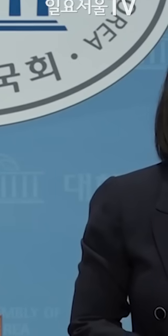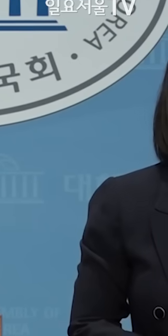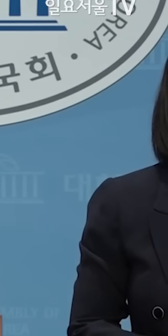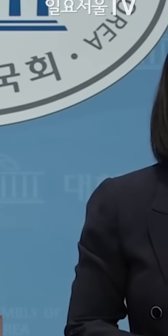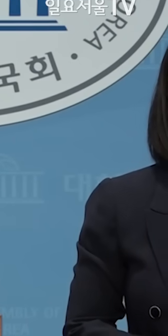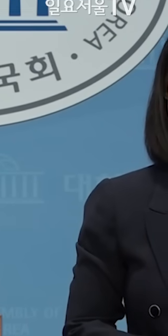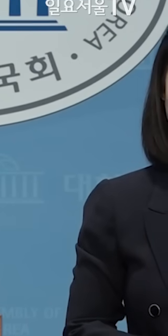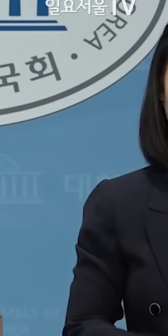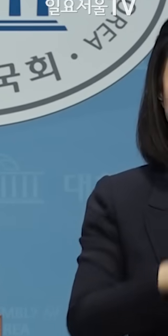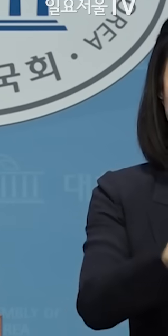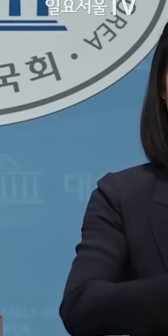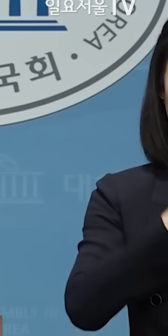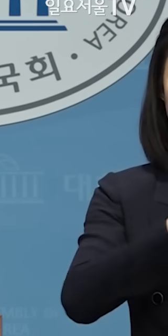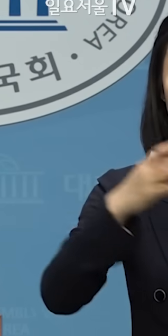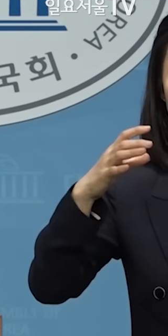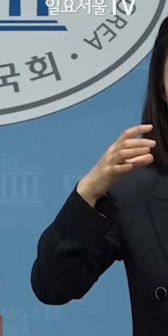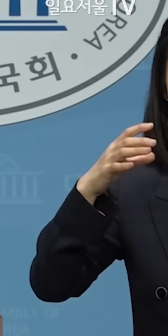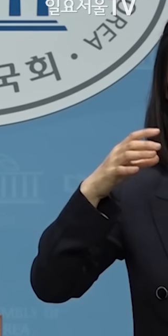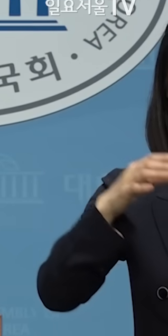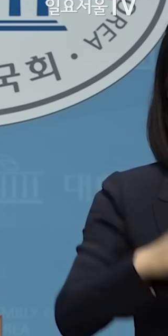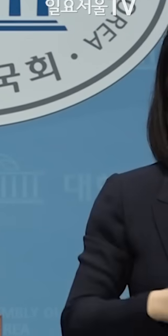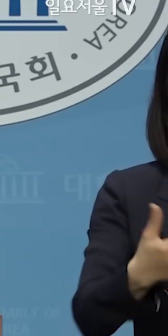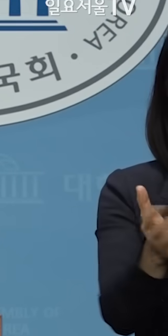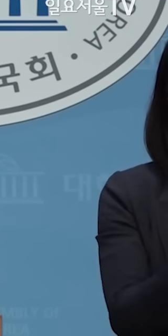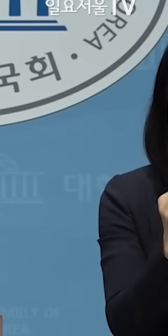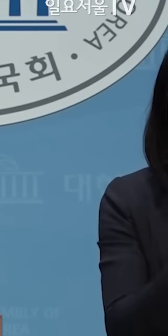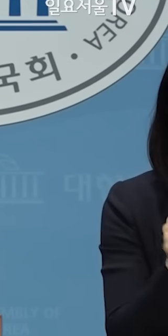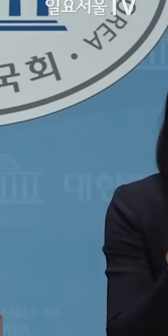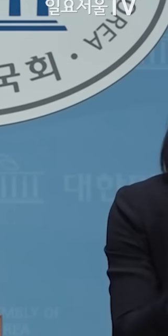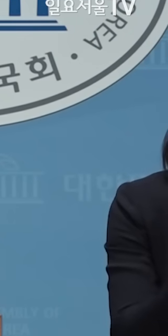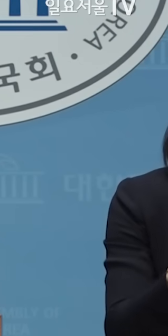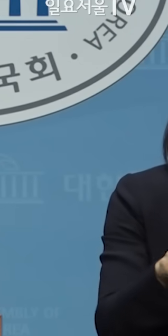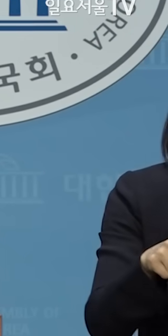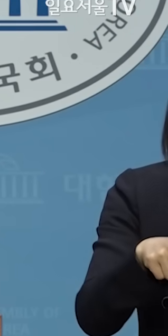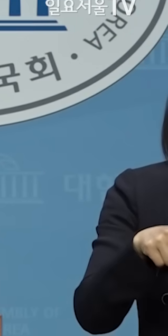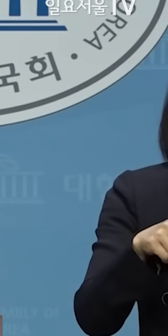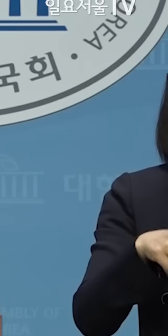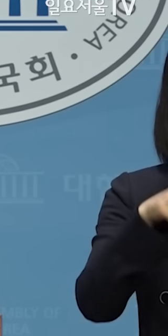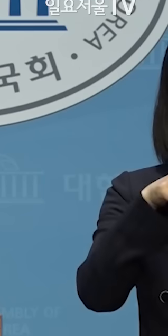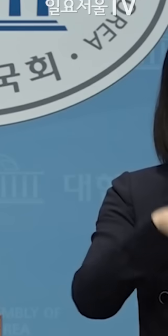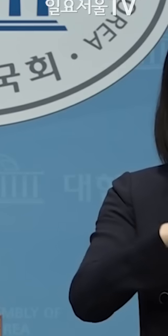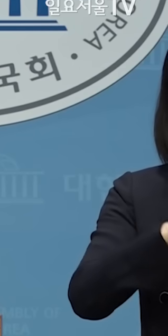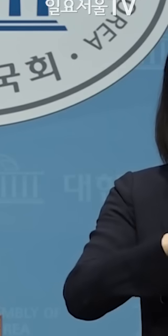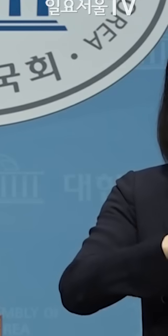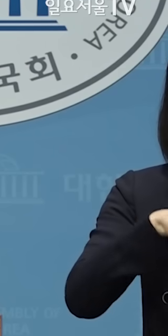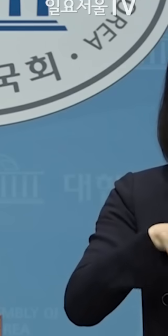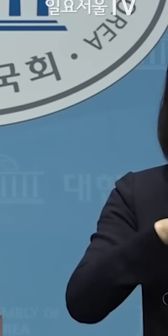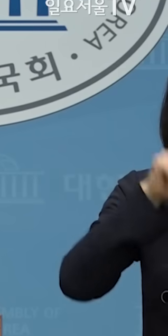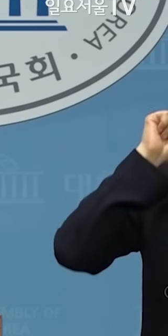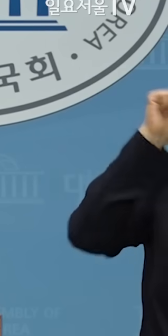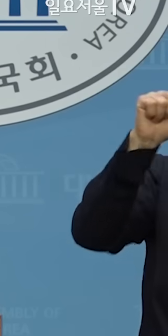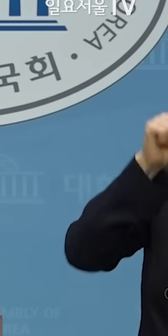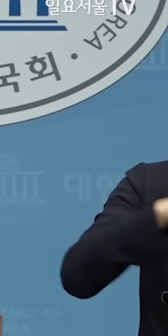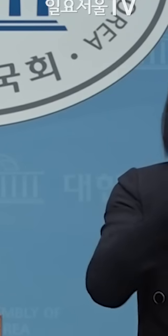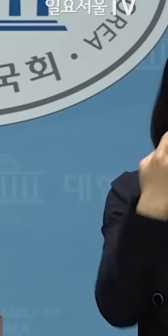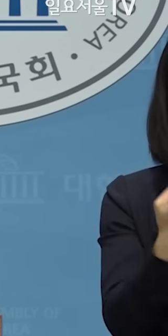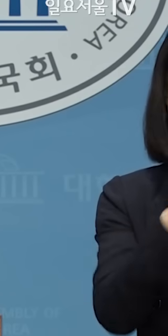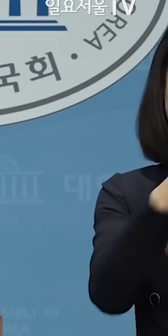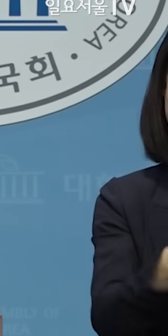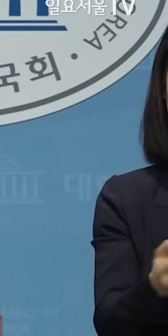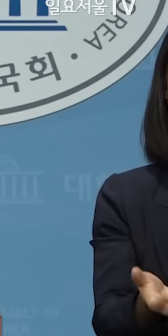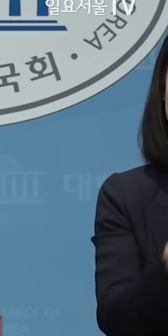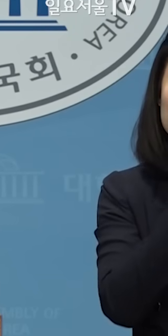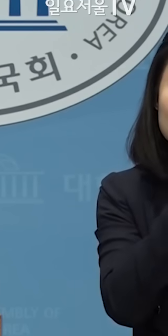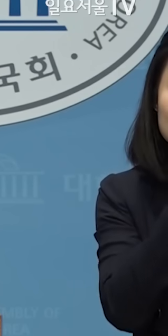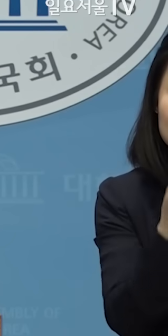맞습니까 자유민주주의 국가에서 정당을 만드는 것도 선거에 출마하는 것도 개인의 권리이고 자유입니다